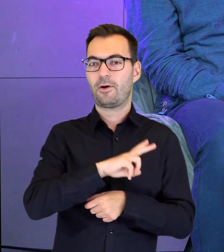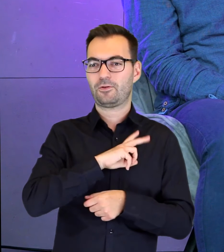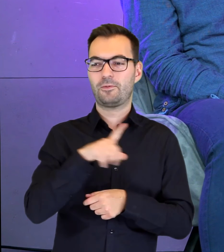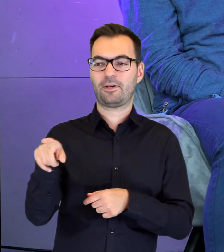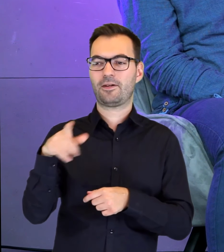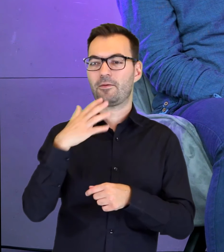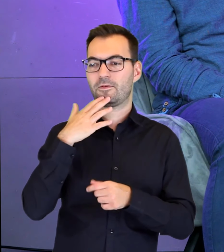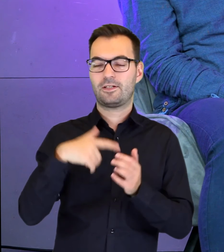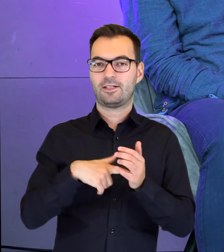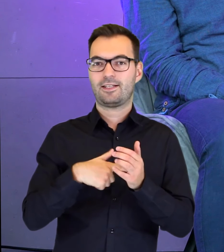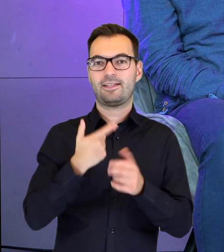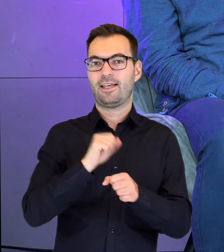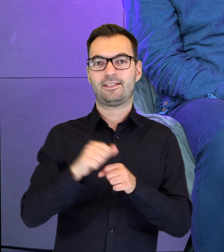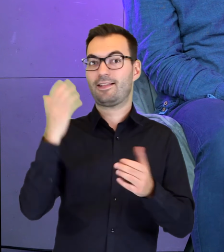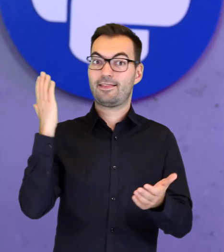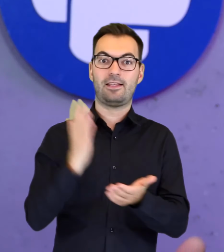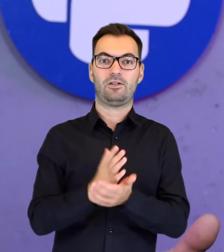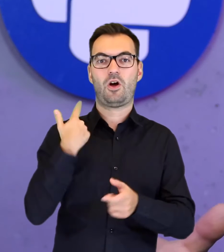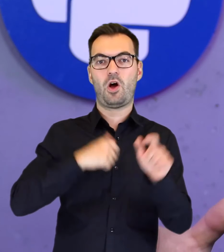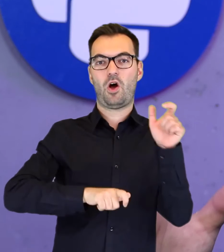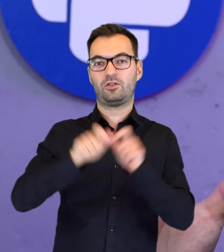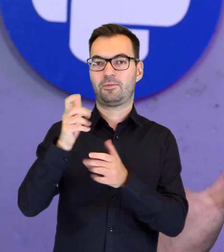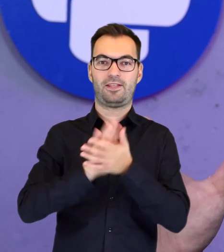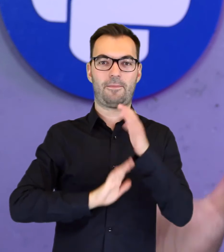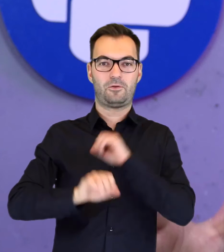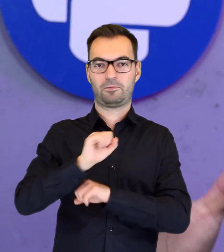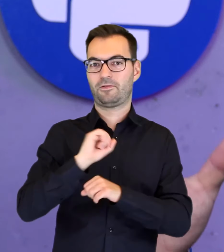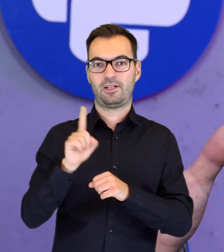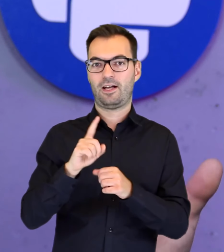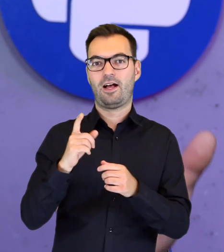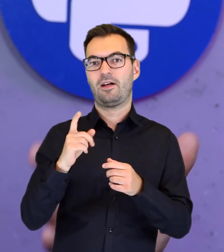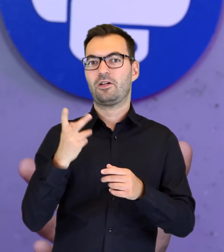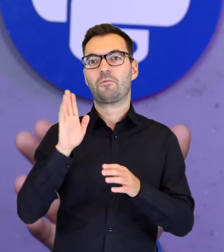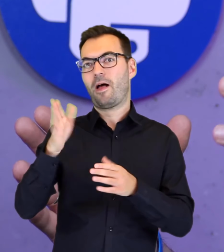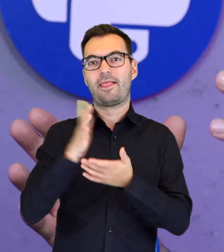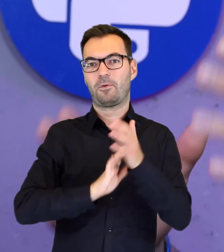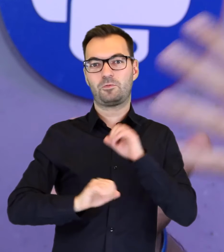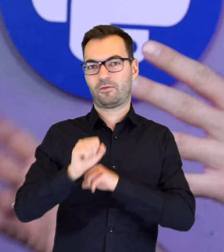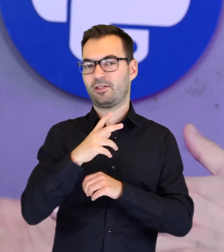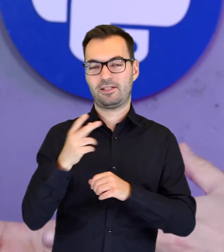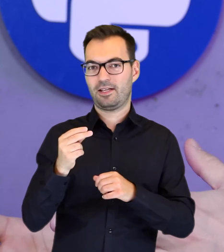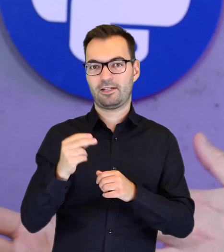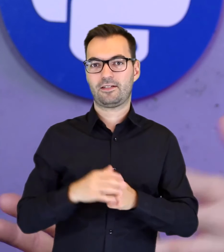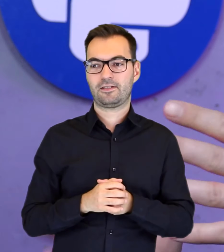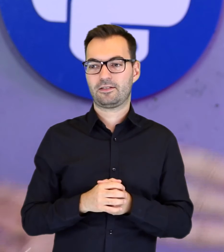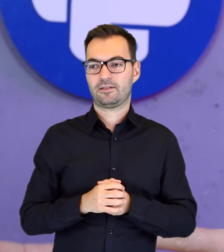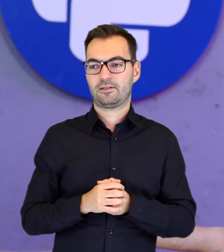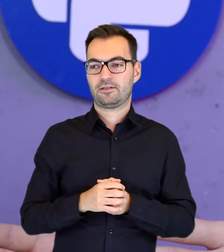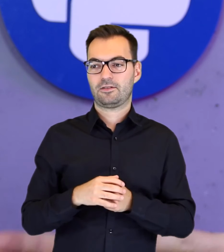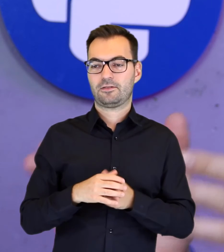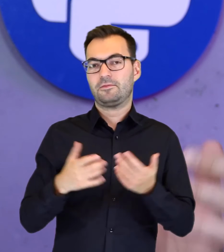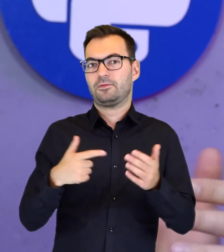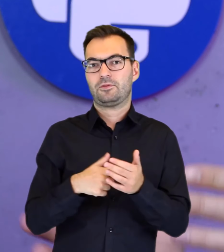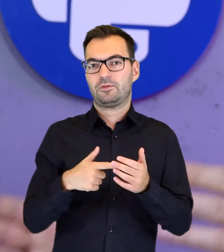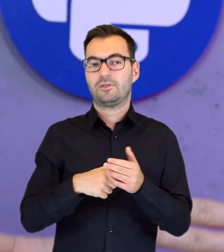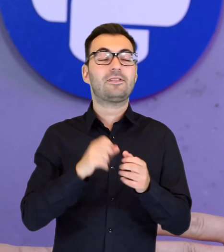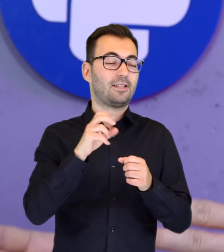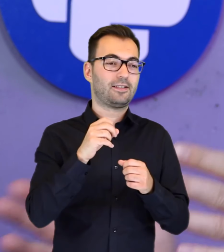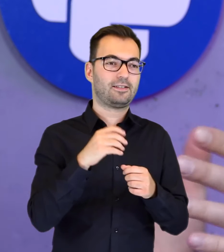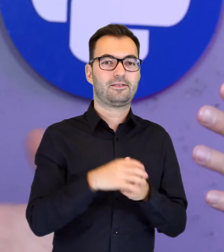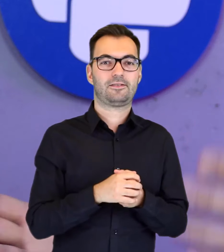całkiem fajne podsumowanie i mi się podoba to że poprosiłeś że to nie dotyka tylko osób niepełnosprawnych albo z niepełnospr